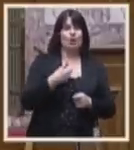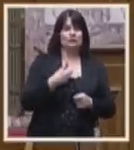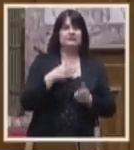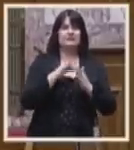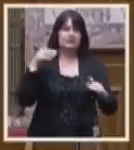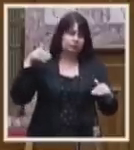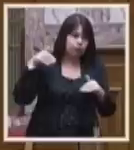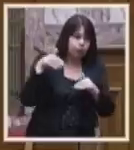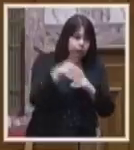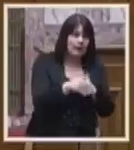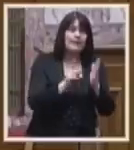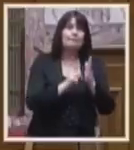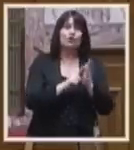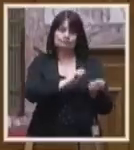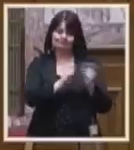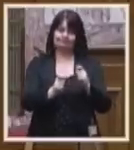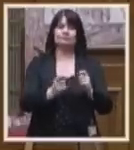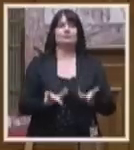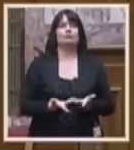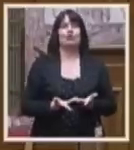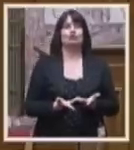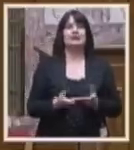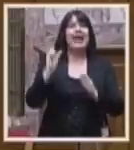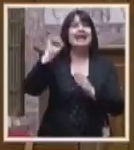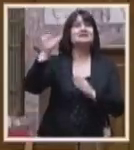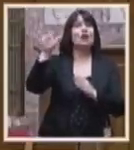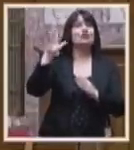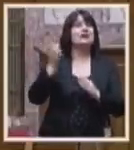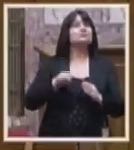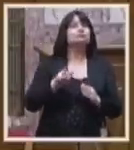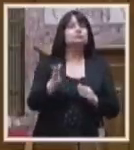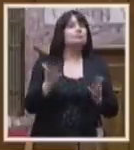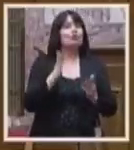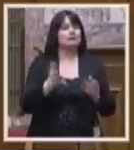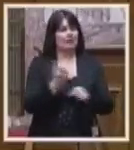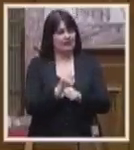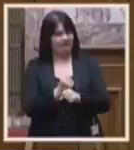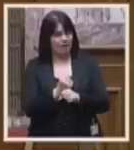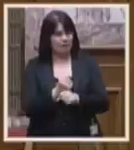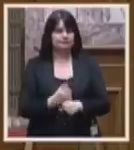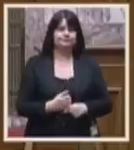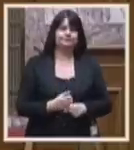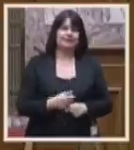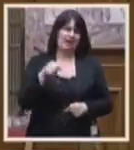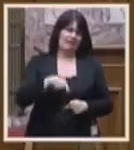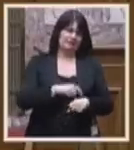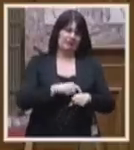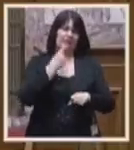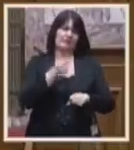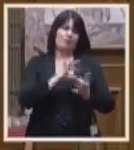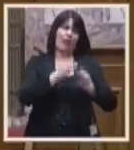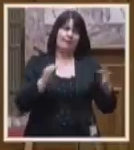από χρόνια και αύξησης ρεκόρ των εξαγωγών. Δεν θα μιλήσω και εδώ σε λεπτομέρεια.